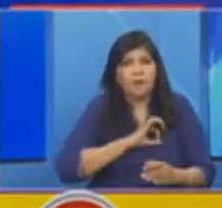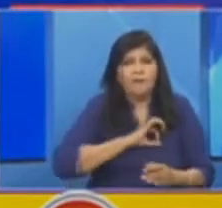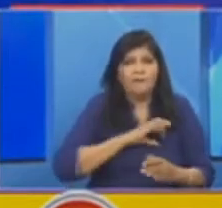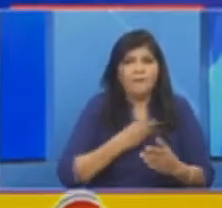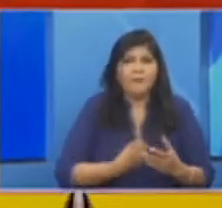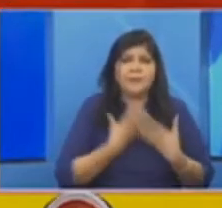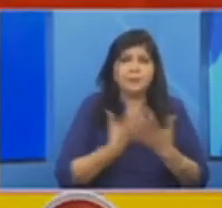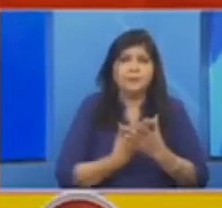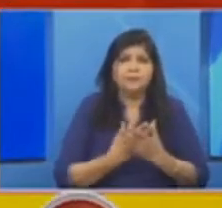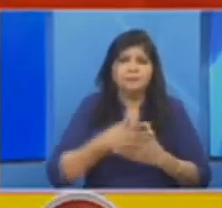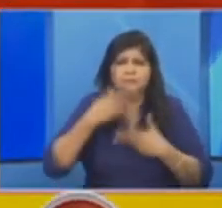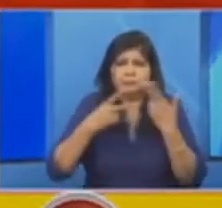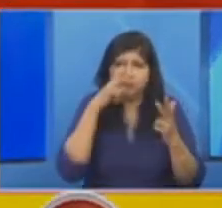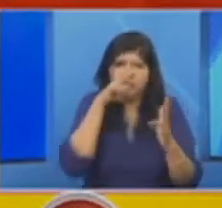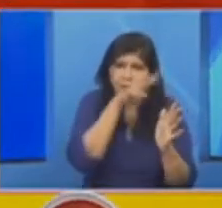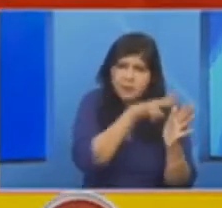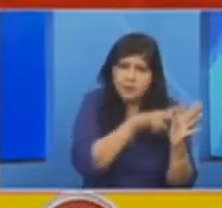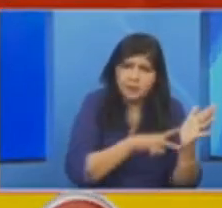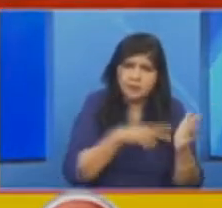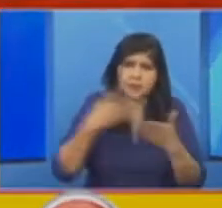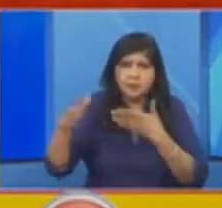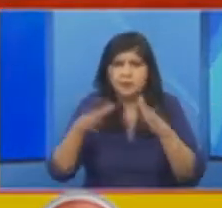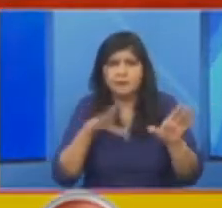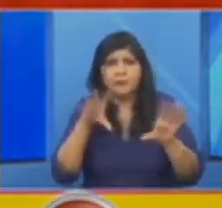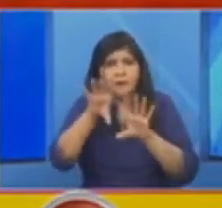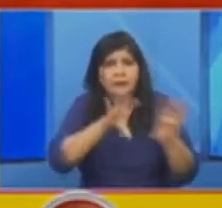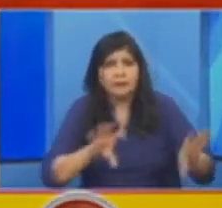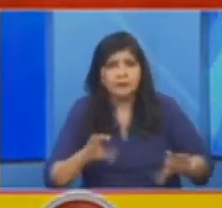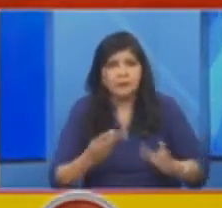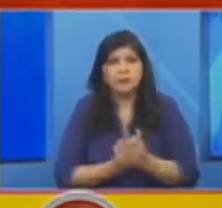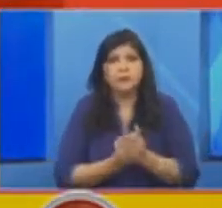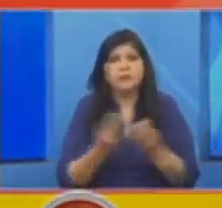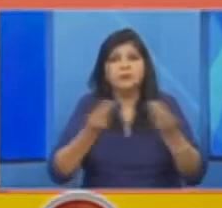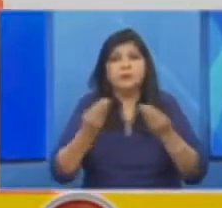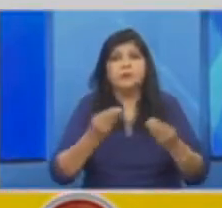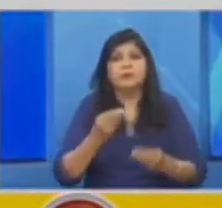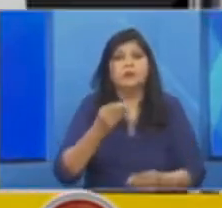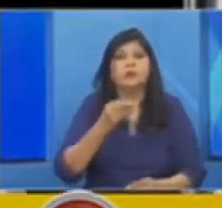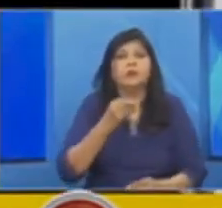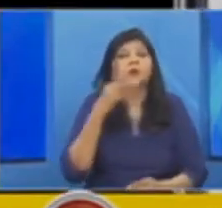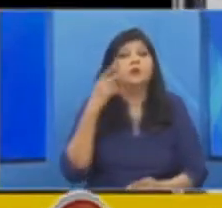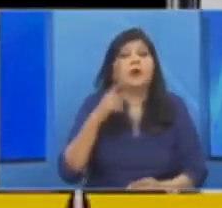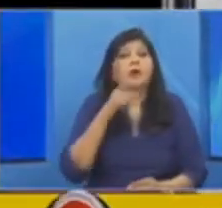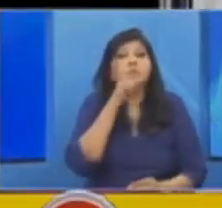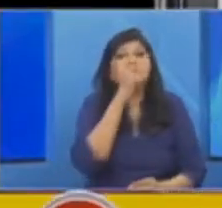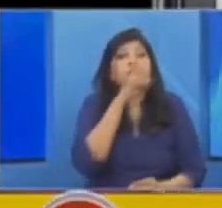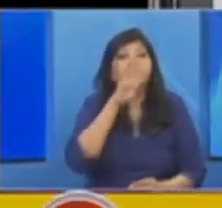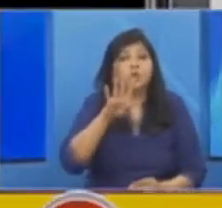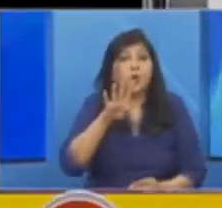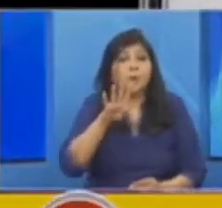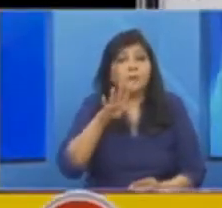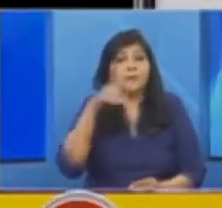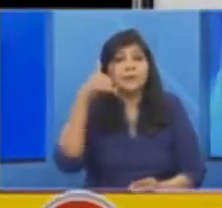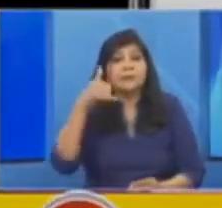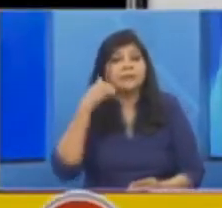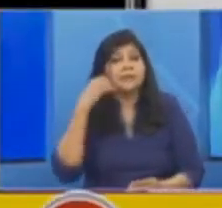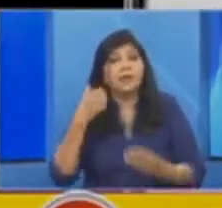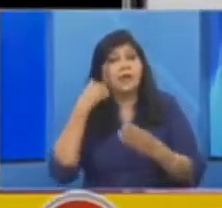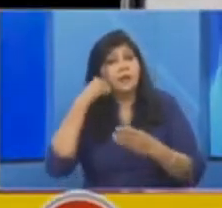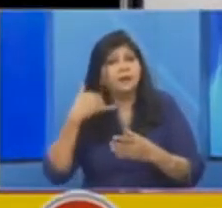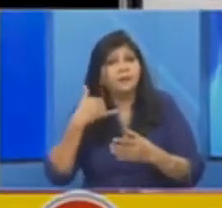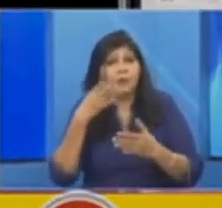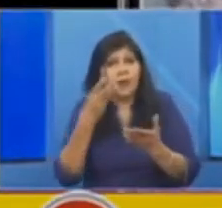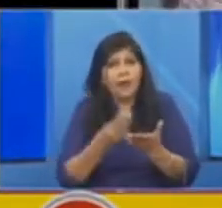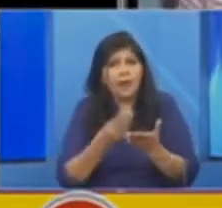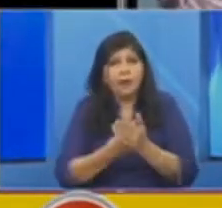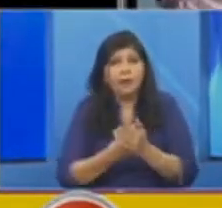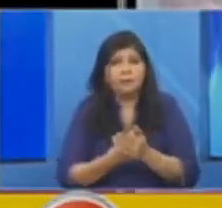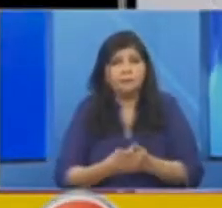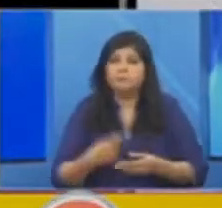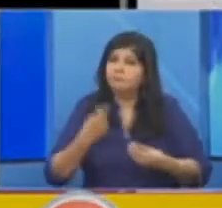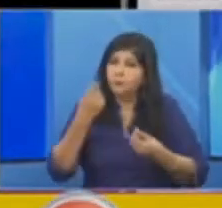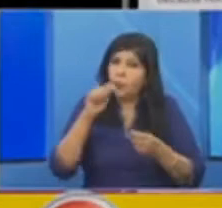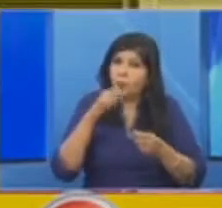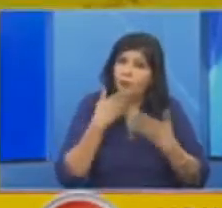ज